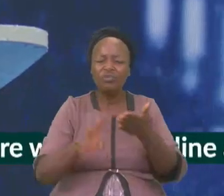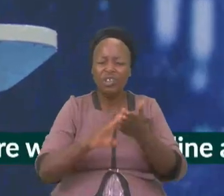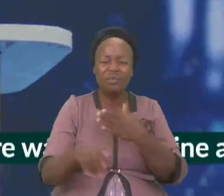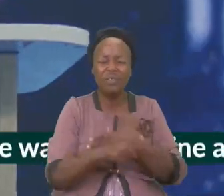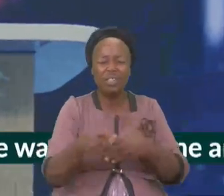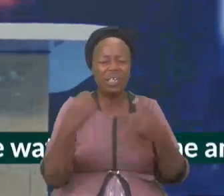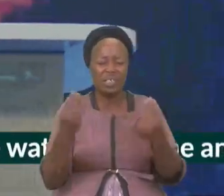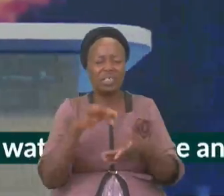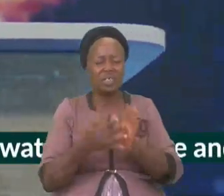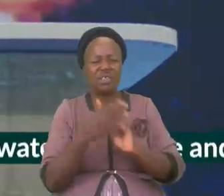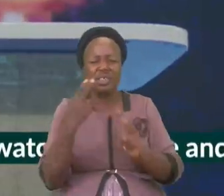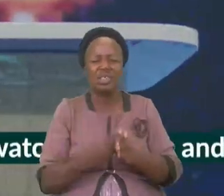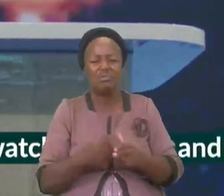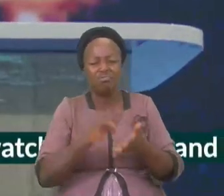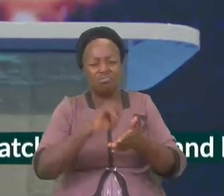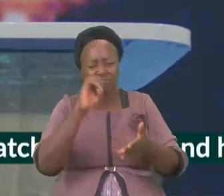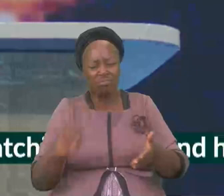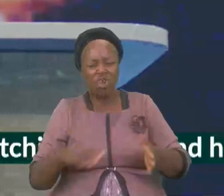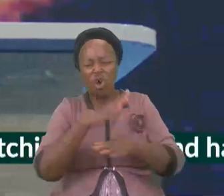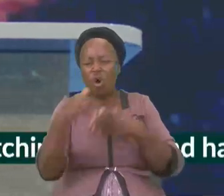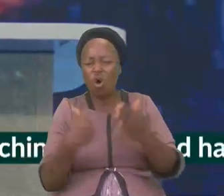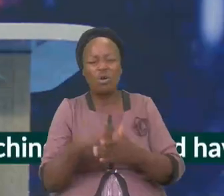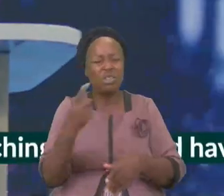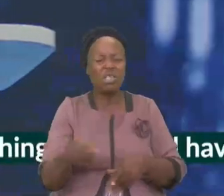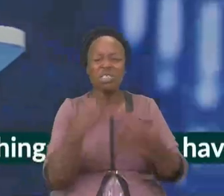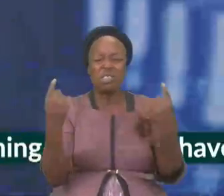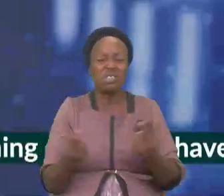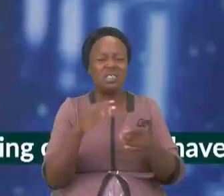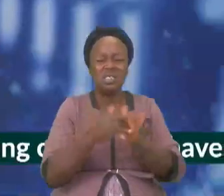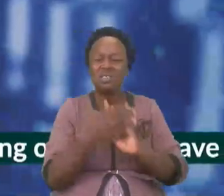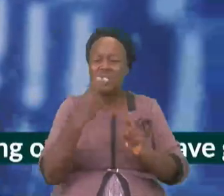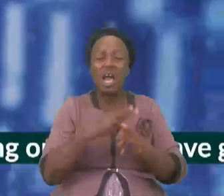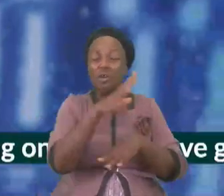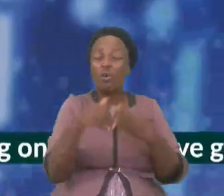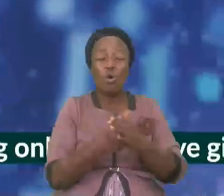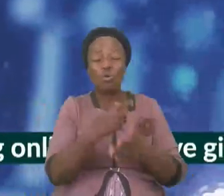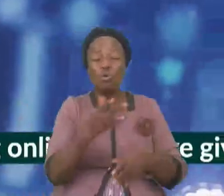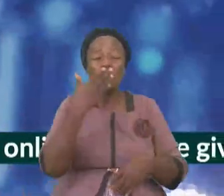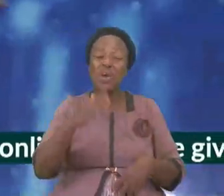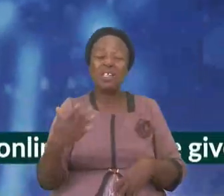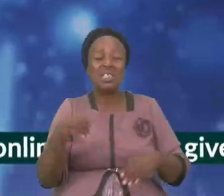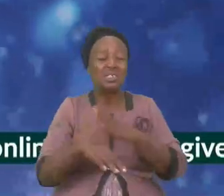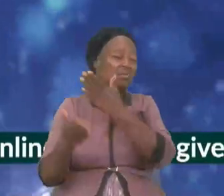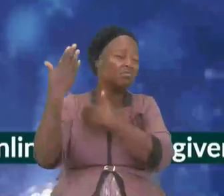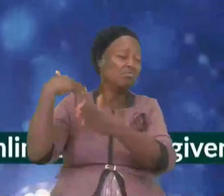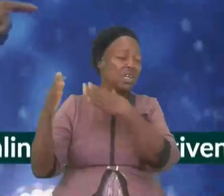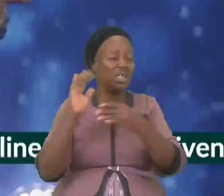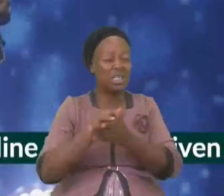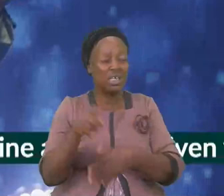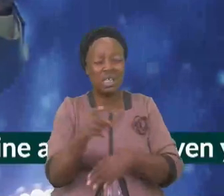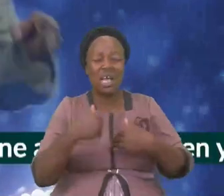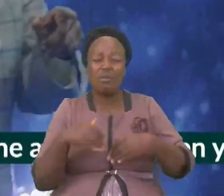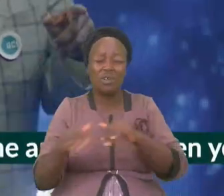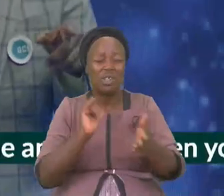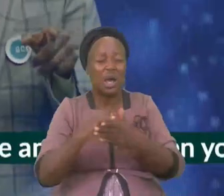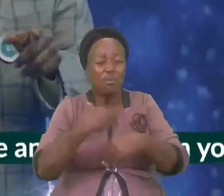Pardonne leurs péchés. Efface toutes les transgressions et toutes ces mauvaises choses du passé qu'ils ont